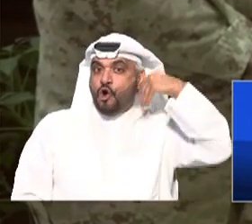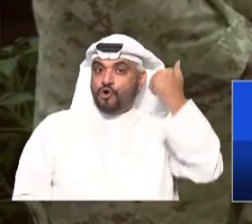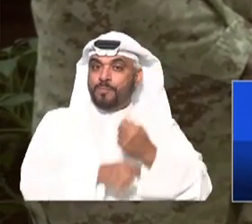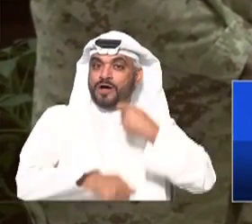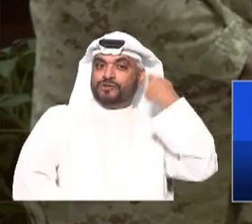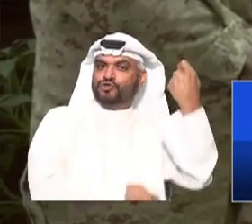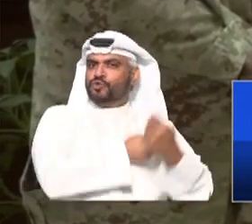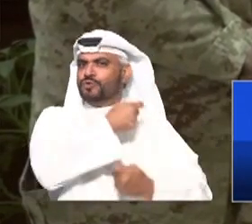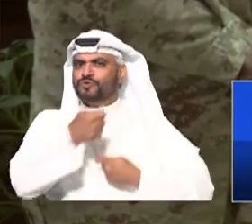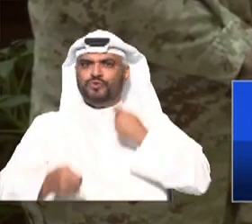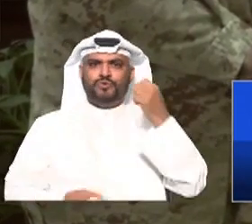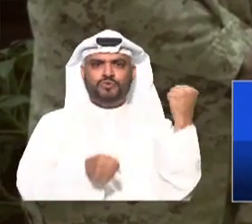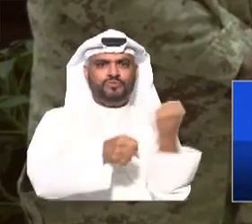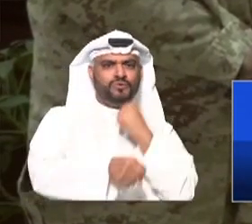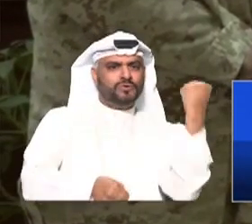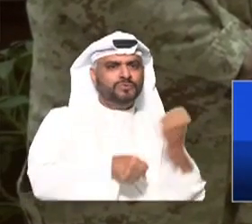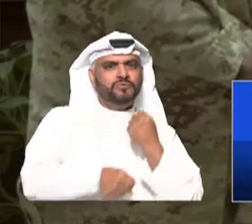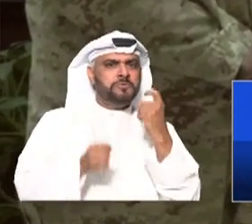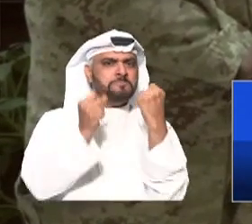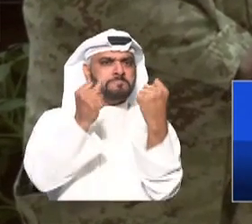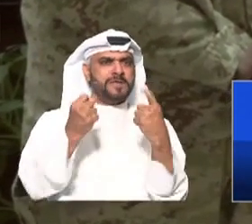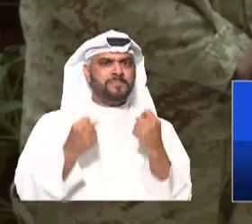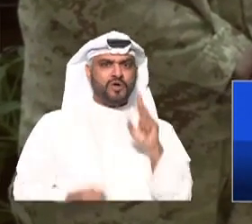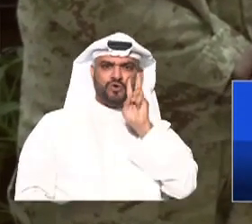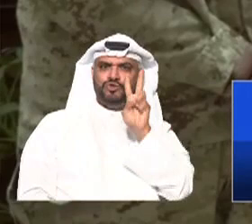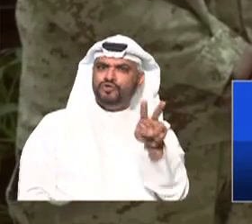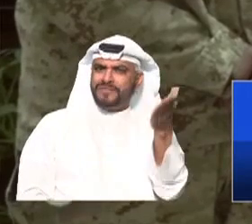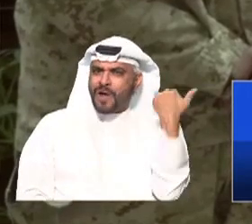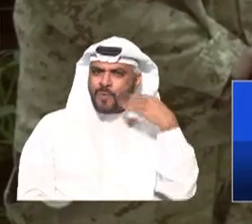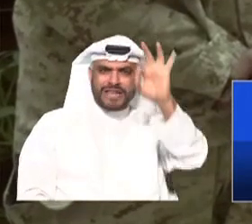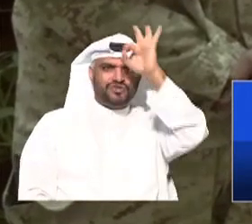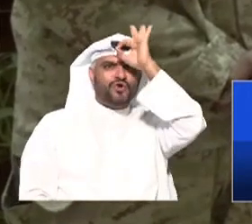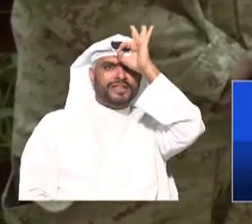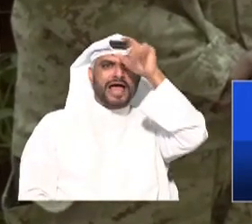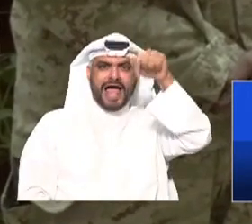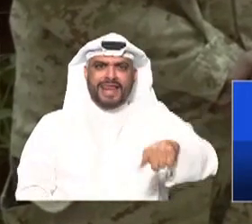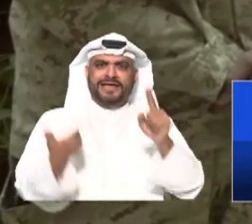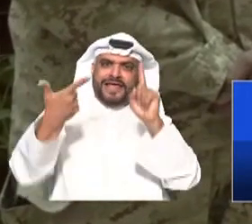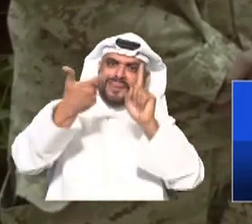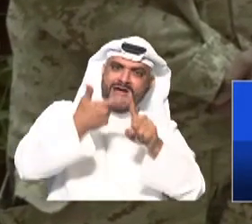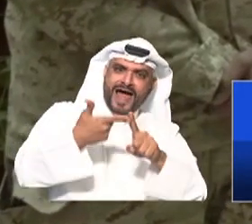ليكونون قدوة لغيرهم في خدمة الوطن.